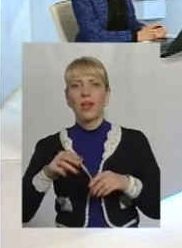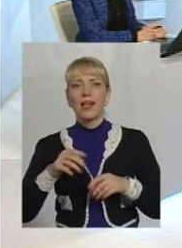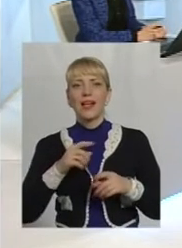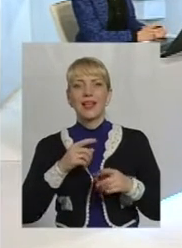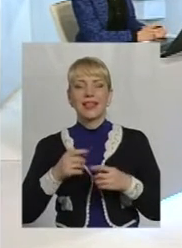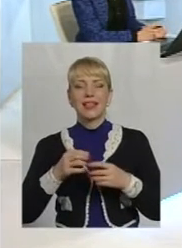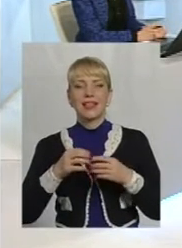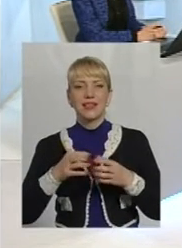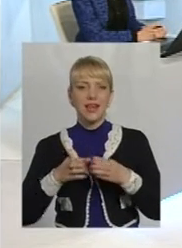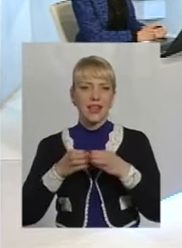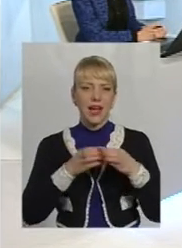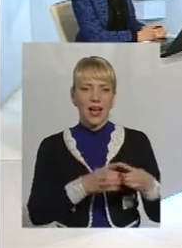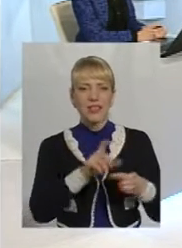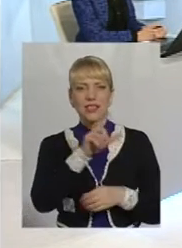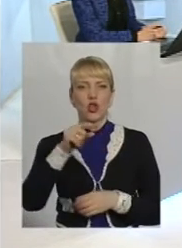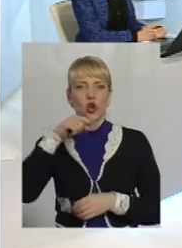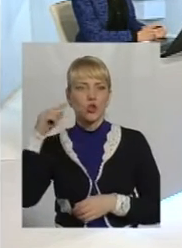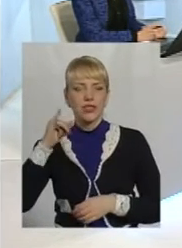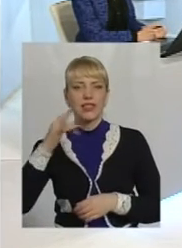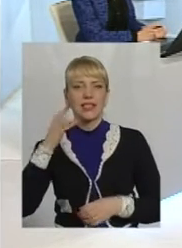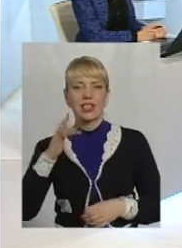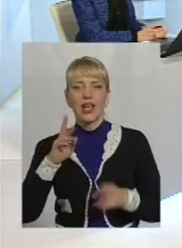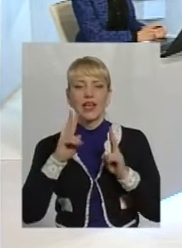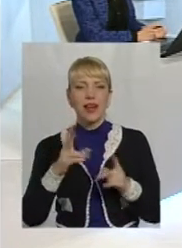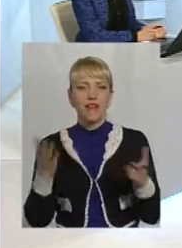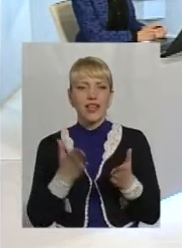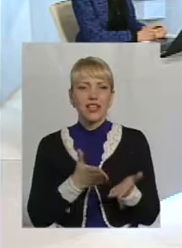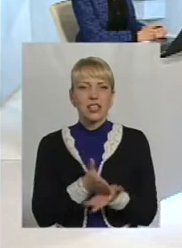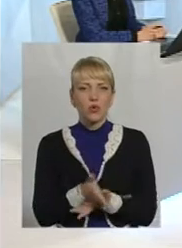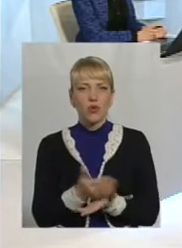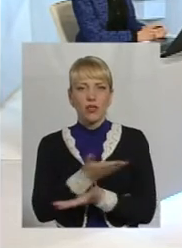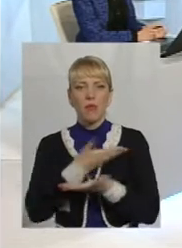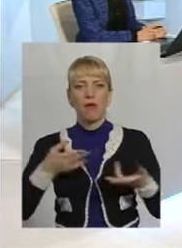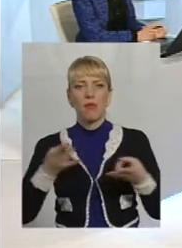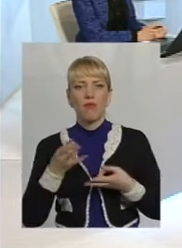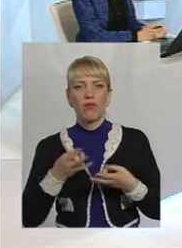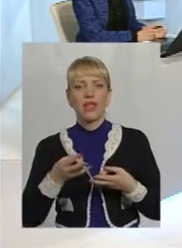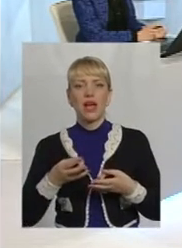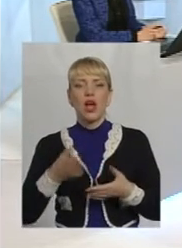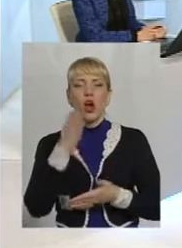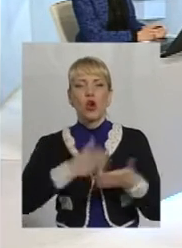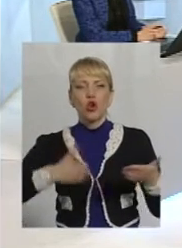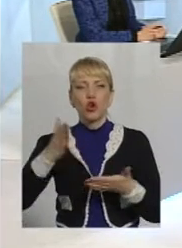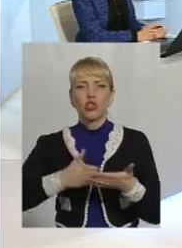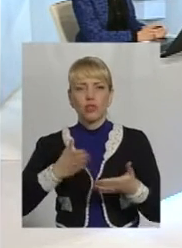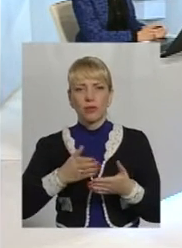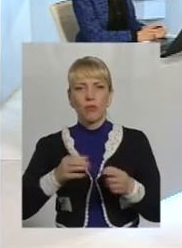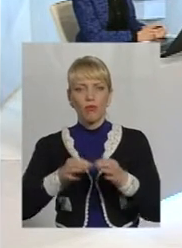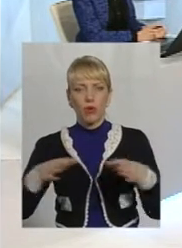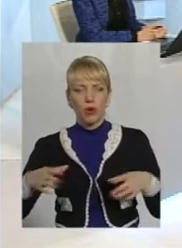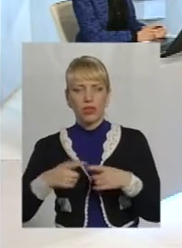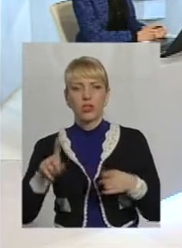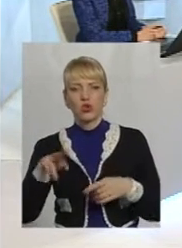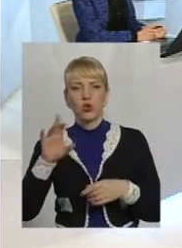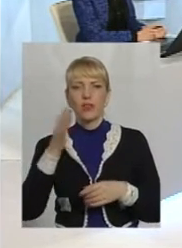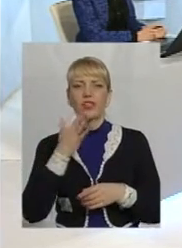і Сполученими Штатами Америки щодо того, як і в який спосіб ми маємо роззброюватися і що натомість в системі національної